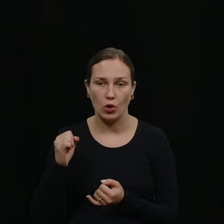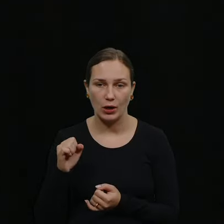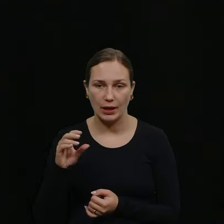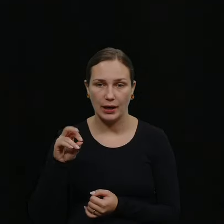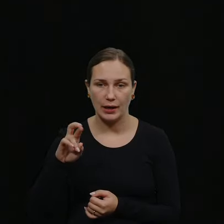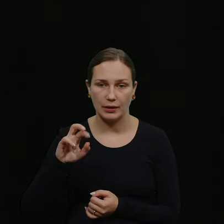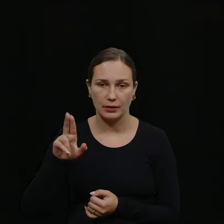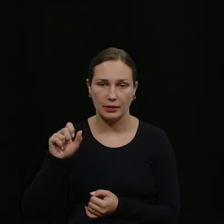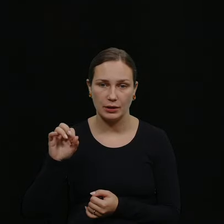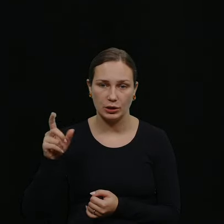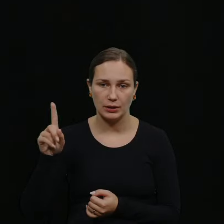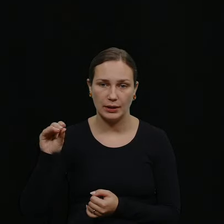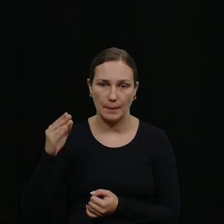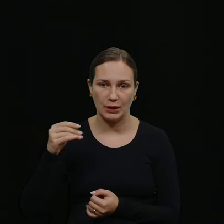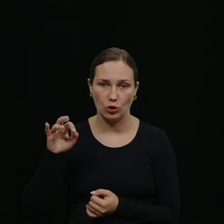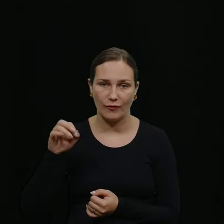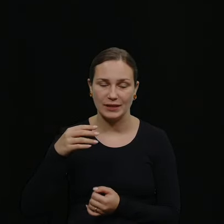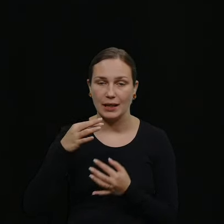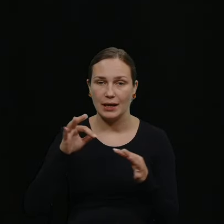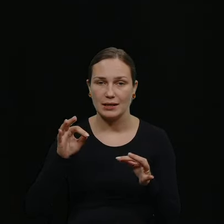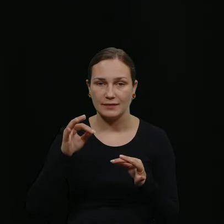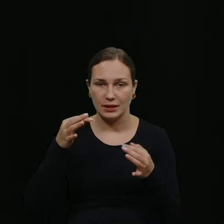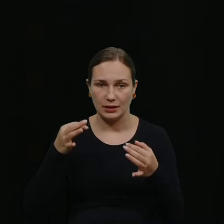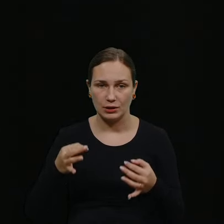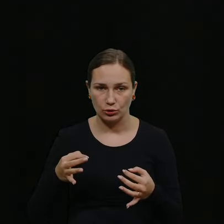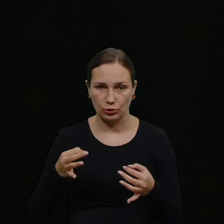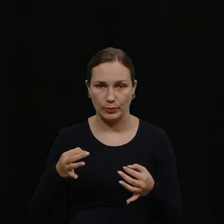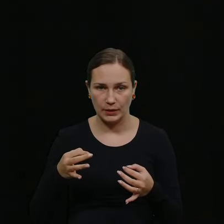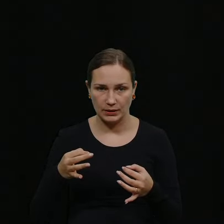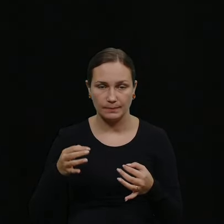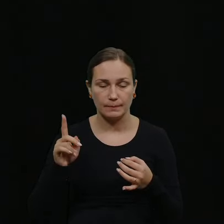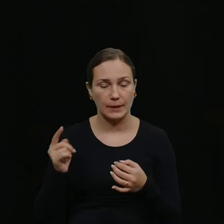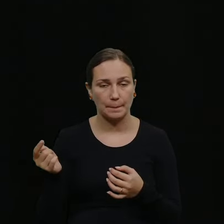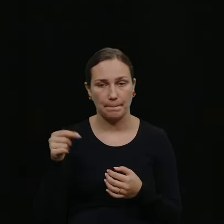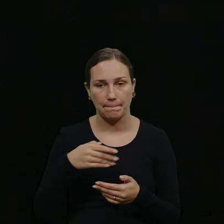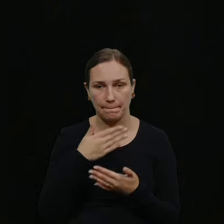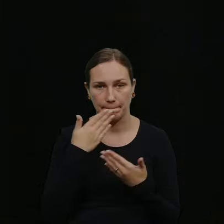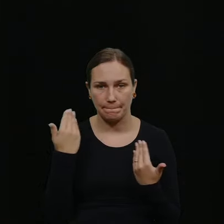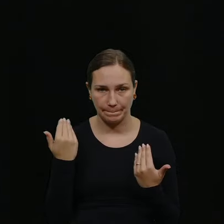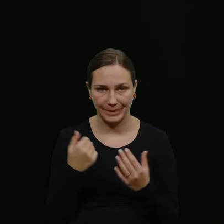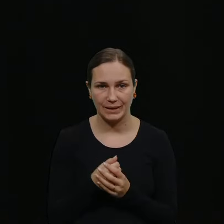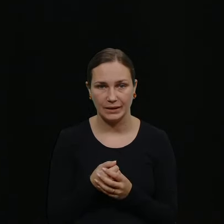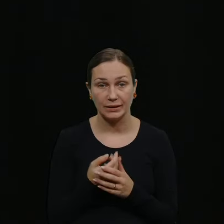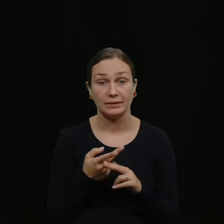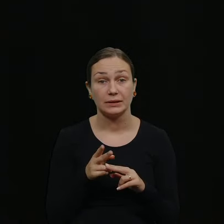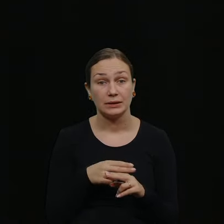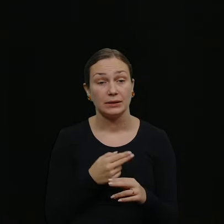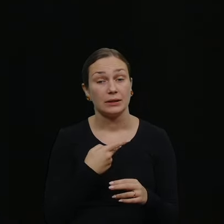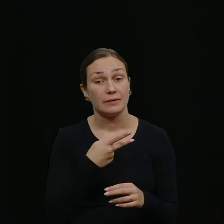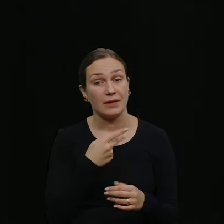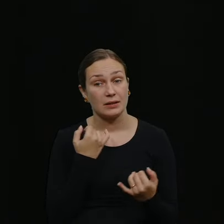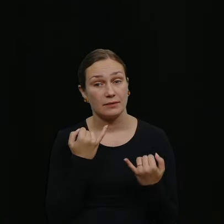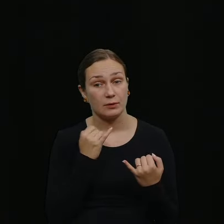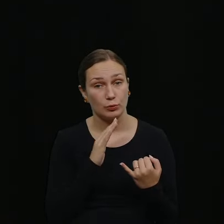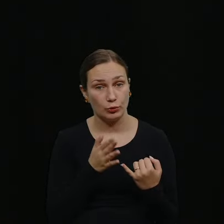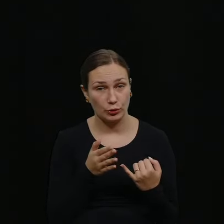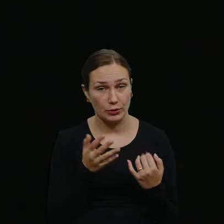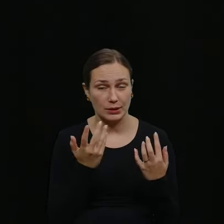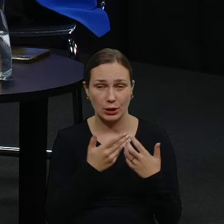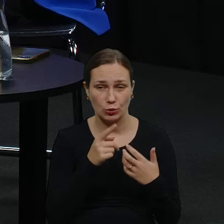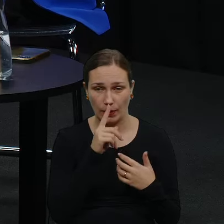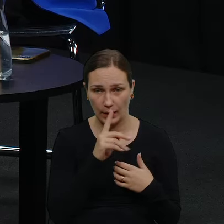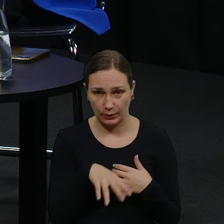Erikui Demidovui, partija Laisvė ir Teisingumas, tačiau jūs nepasinaudojo galimybę atvykti į VRK debatus, dėl to mes kalbėsimės dviesą, laiko